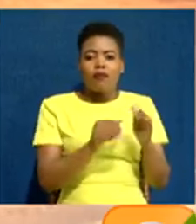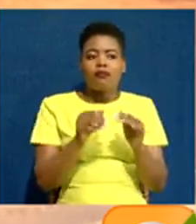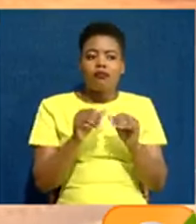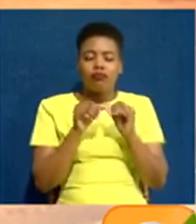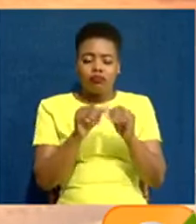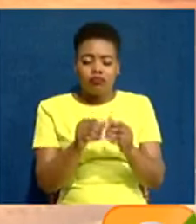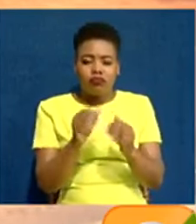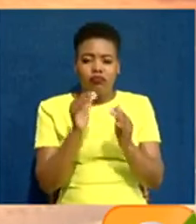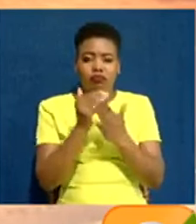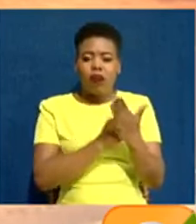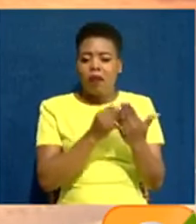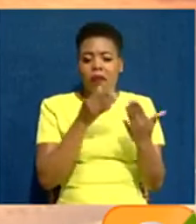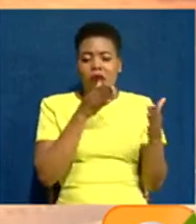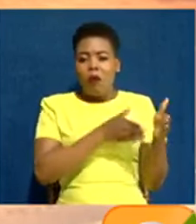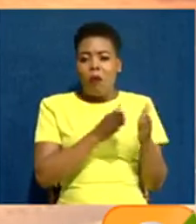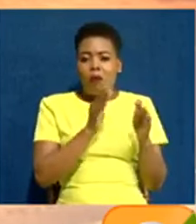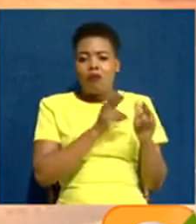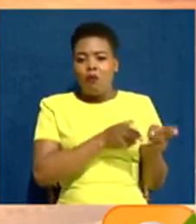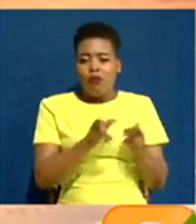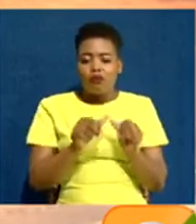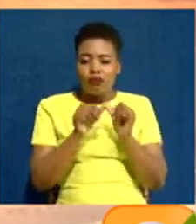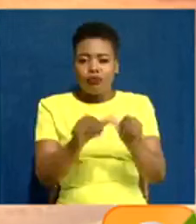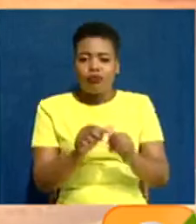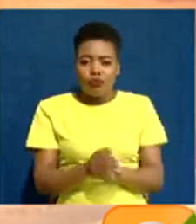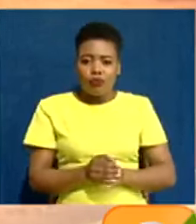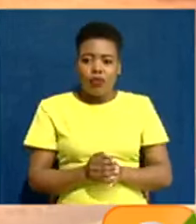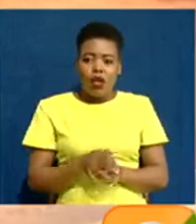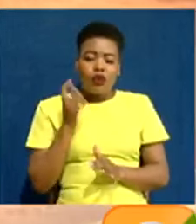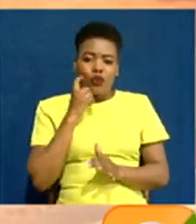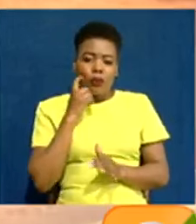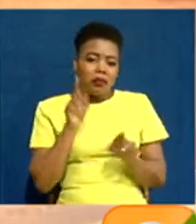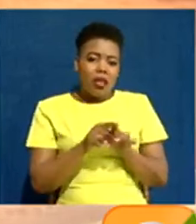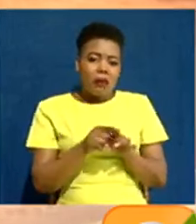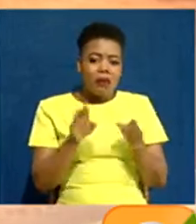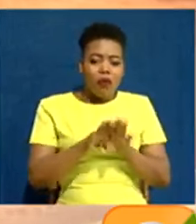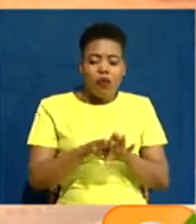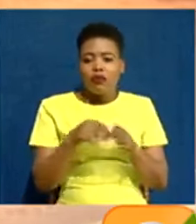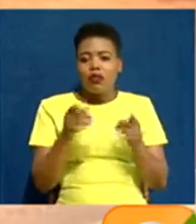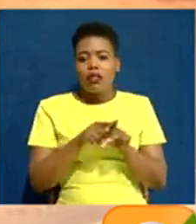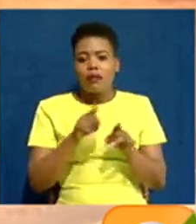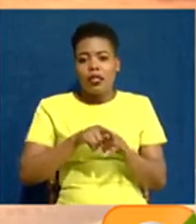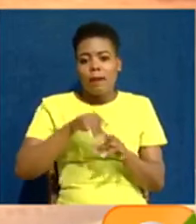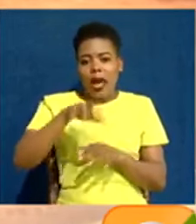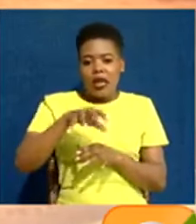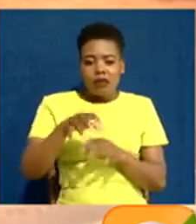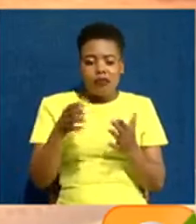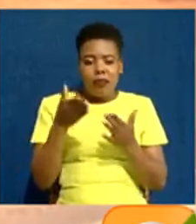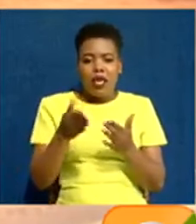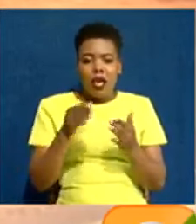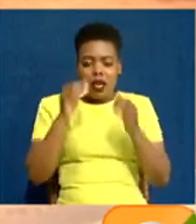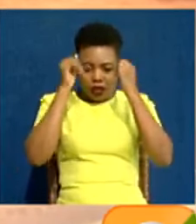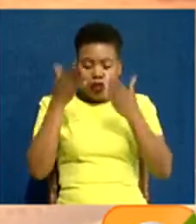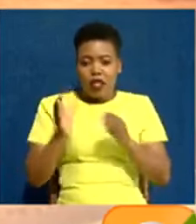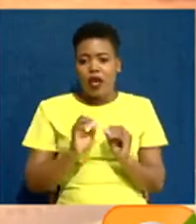vitabu na steni za magari. Hii ikifuatia sintofahamu kuhusu mustakabali wa ufunguzi wa shule hapo kesho. Crispin Otieno